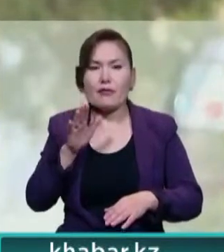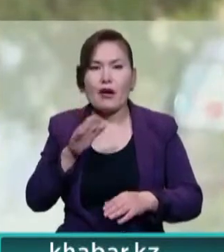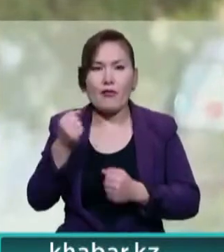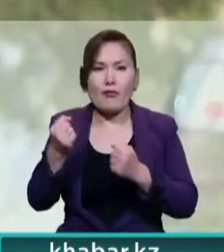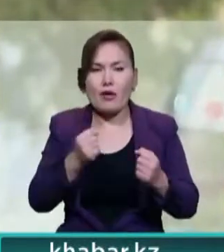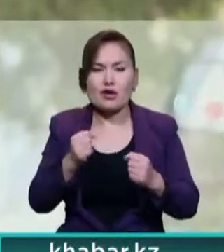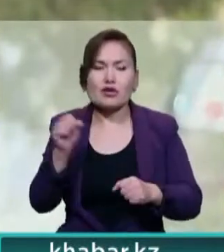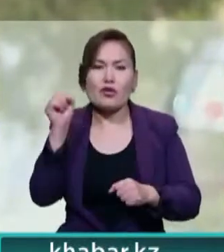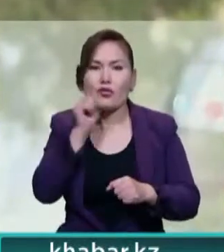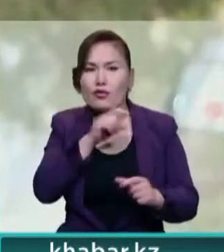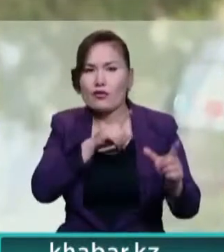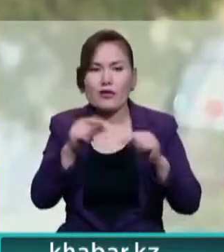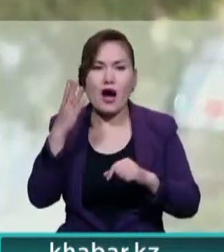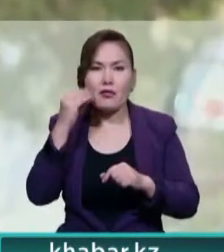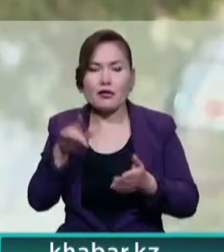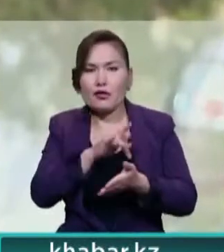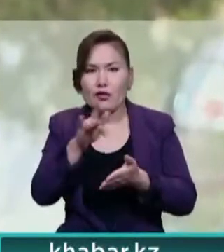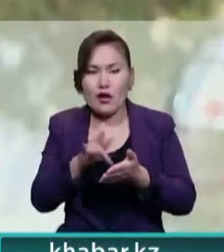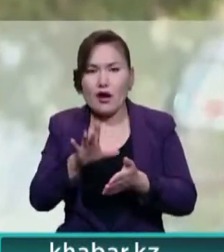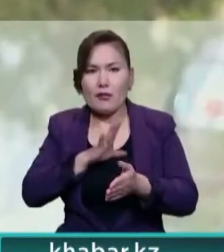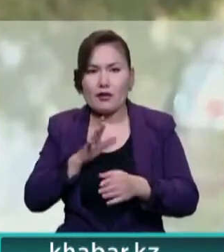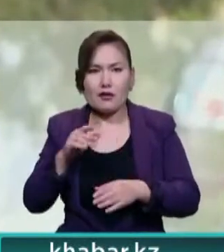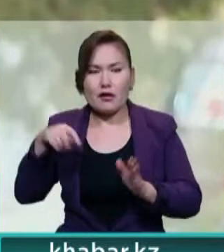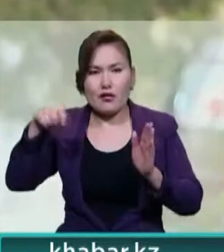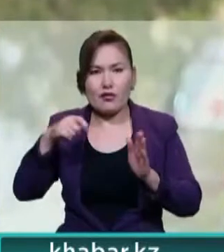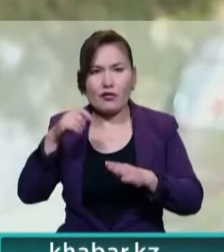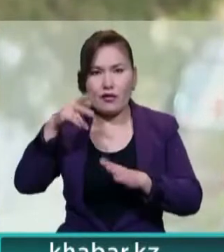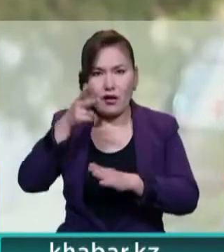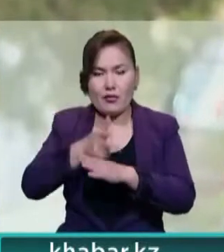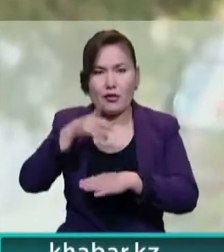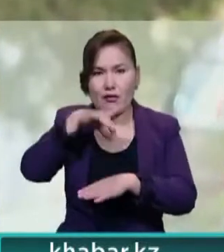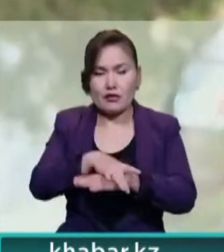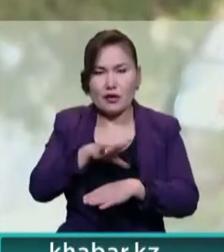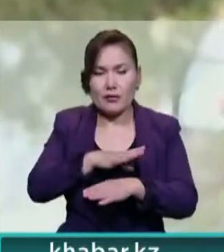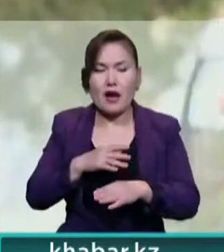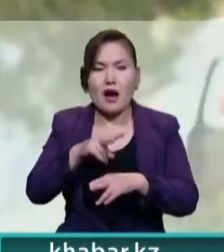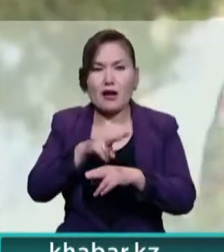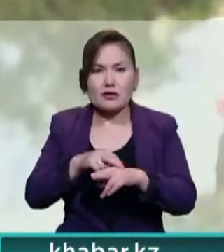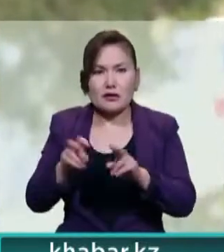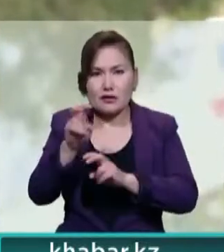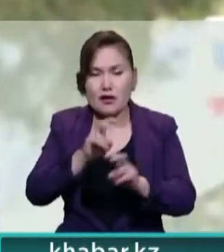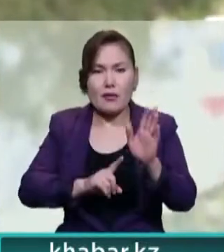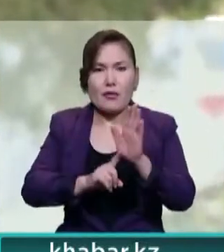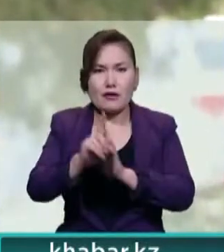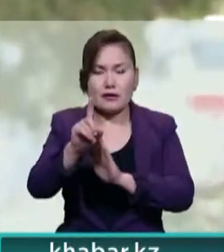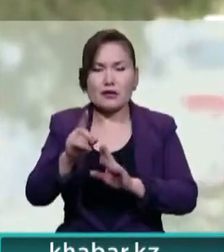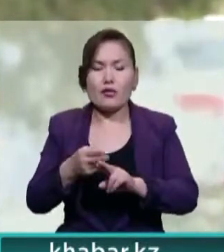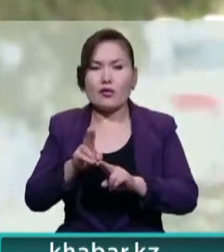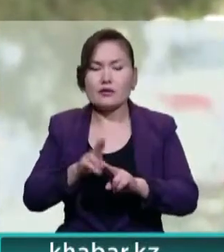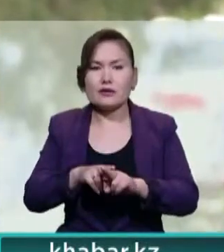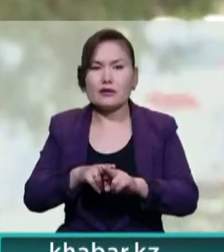рет сол уақытта өткен. Бұл бойынша қазір криминалдық полиция қызметкерлерімен жедел іздестіру шаралары жүргізіліп жатыр. Сонымен қатар